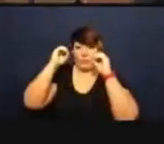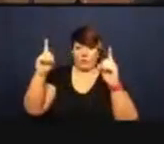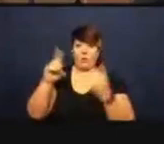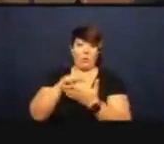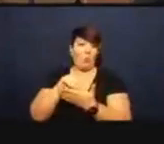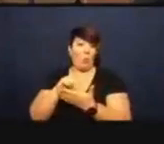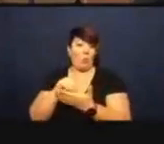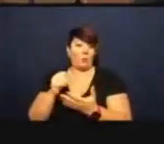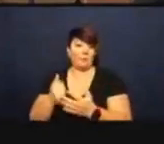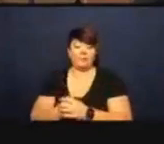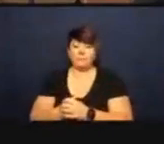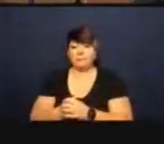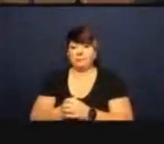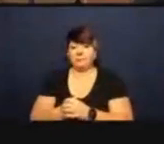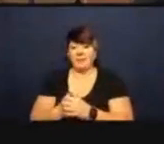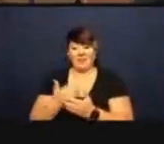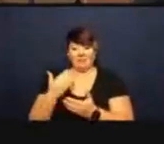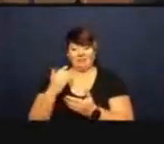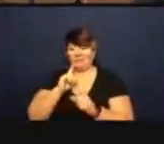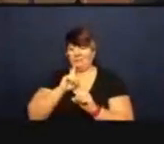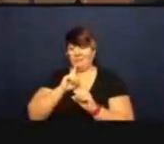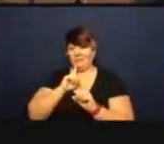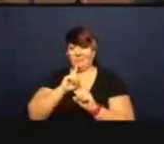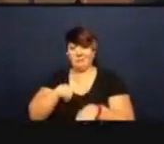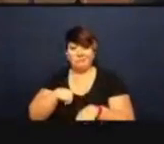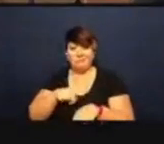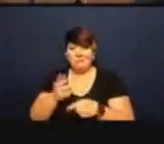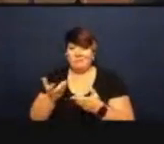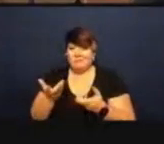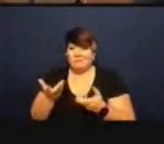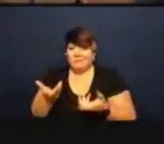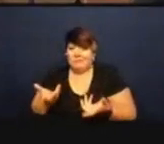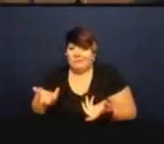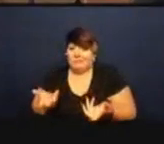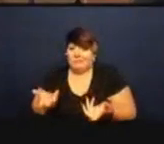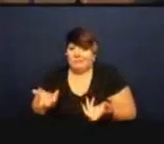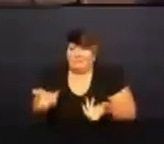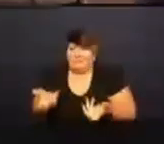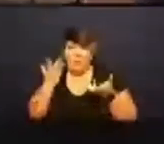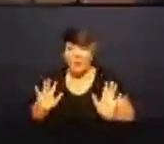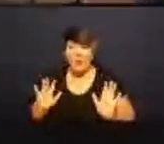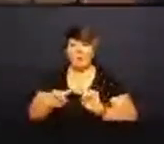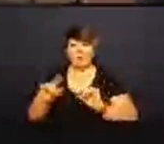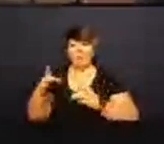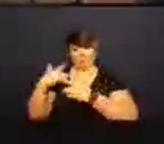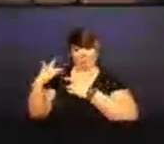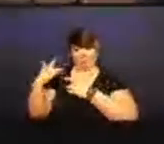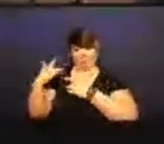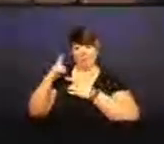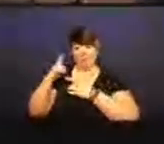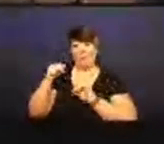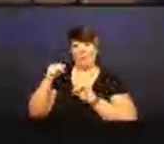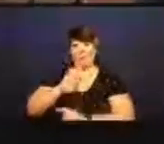je, tutafanyaje ili tuweze kuhakikisha kuwa hatua hii au mapendekezo